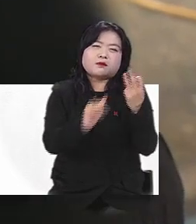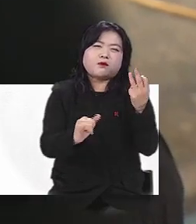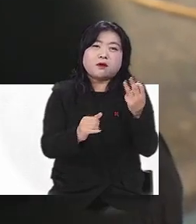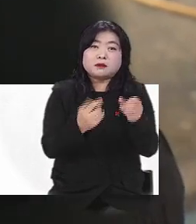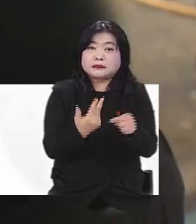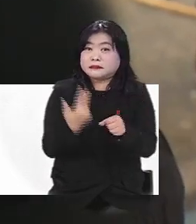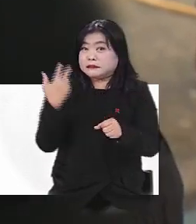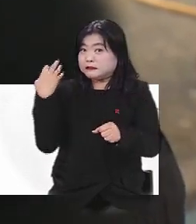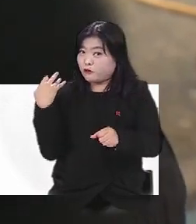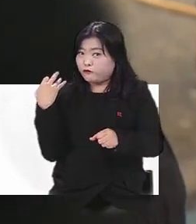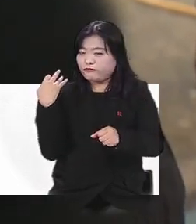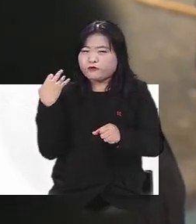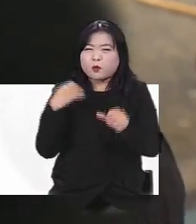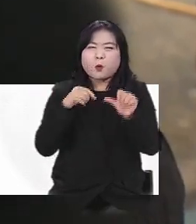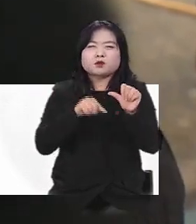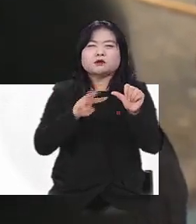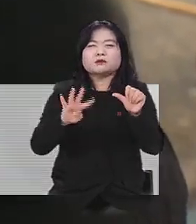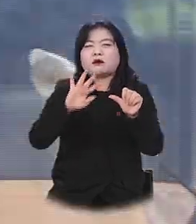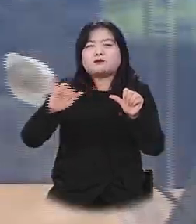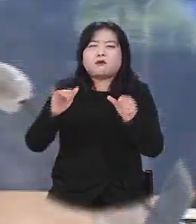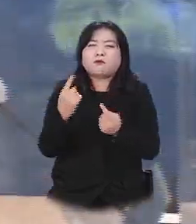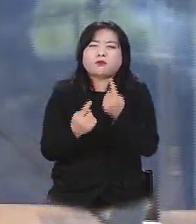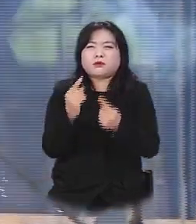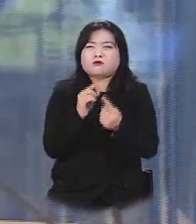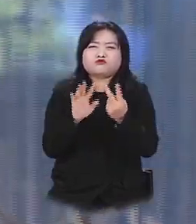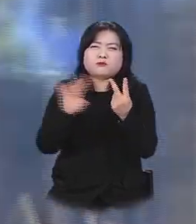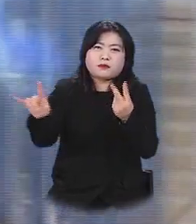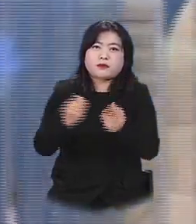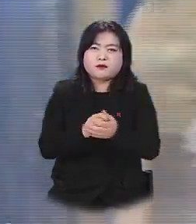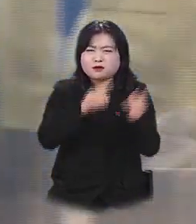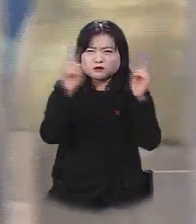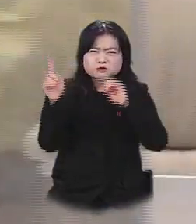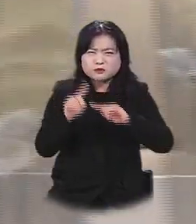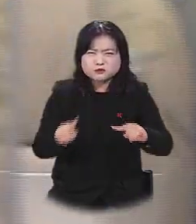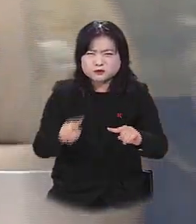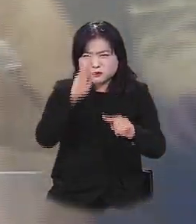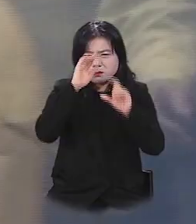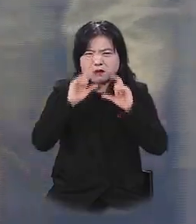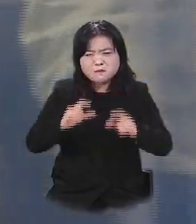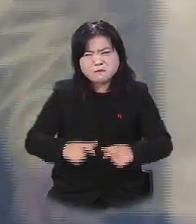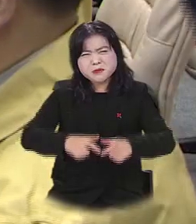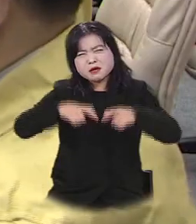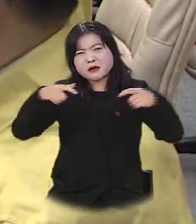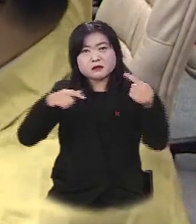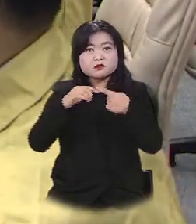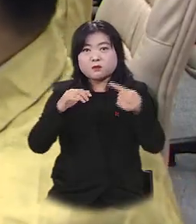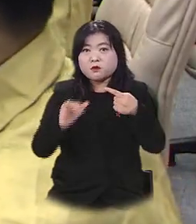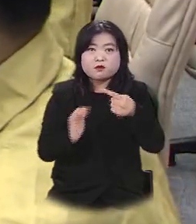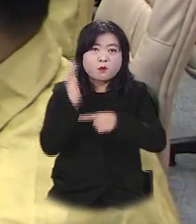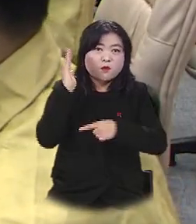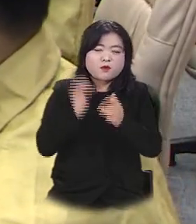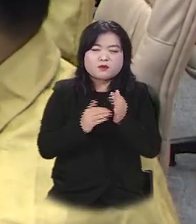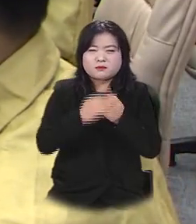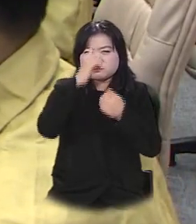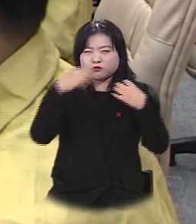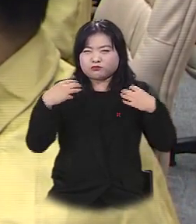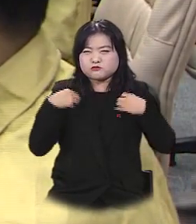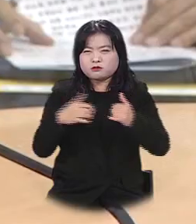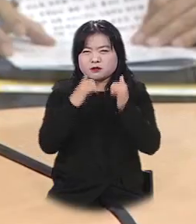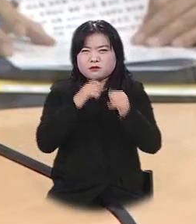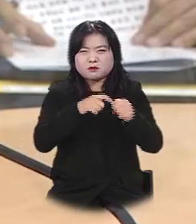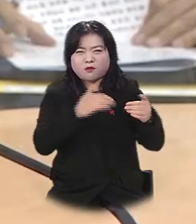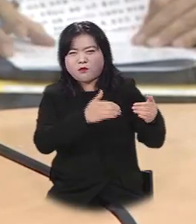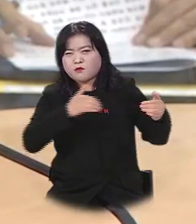5.4명에 비해 배 넘게 늘었습니다. 전국적으로도 확진자 수가 1,000명을 넘어가면서 정부도 사회적 거리